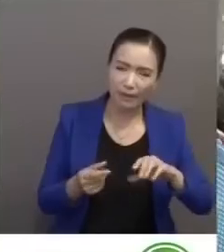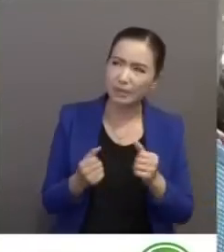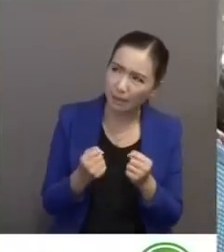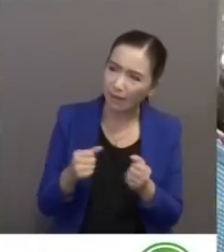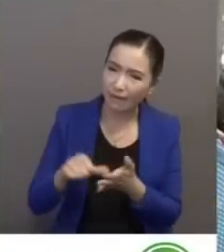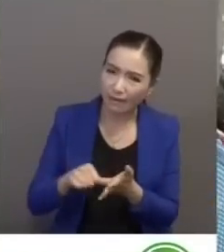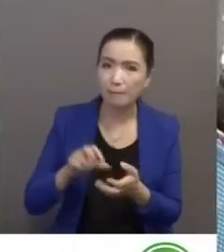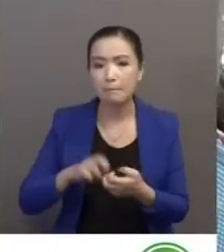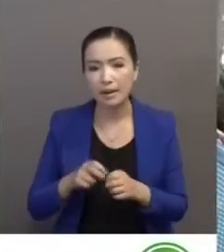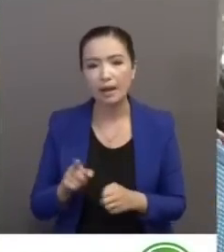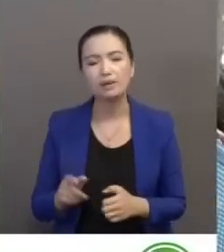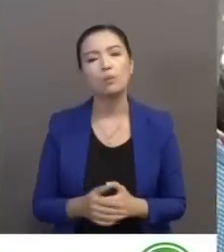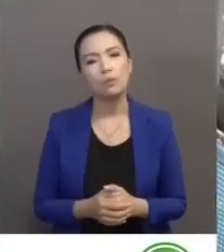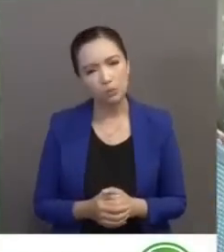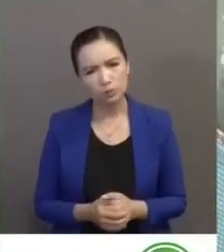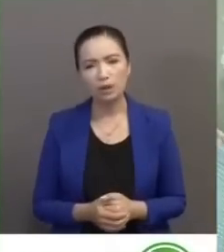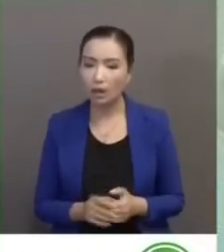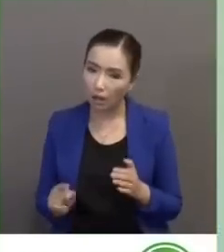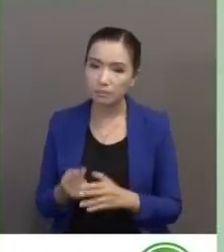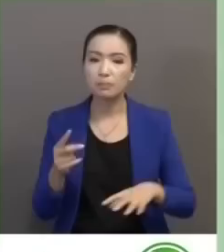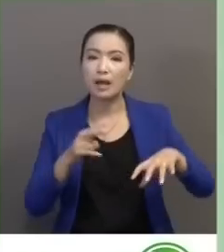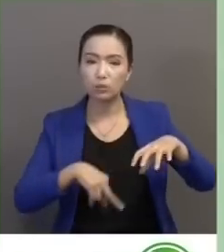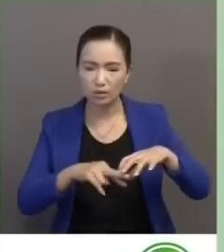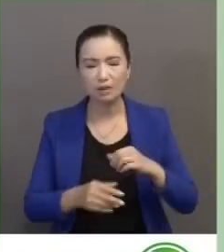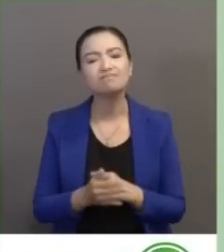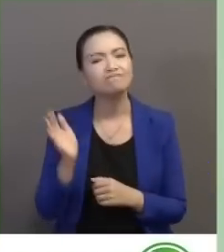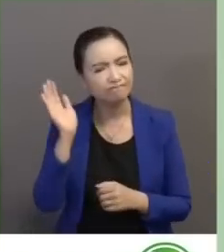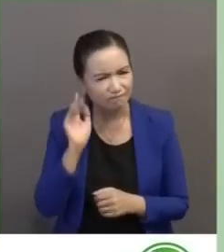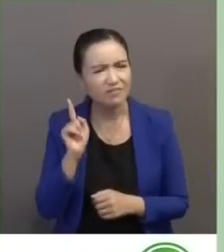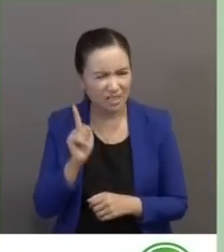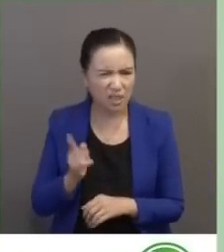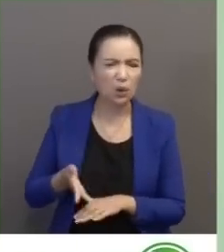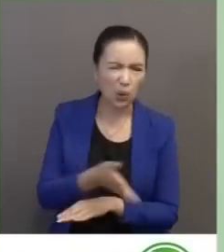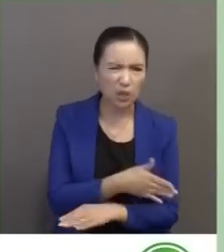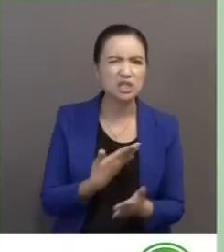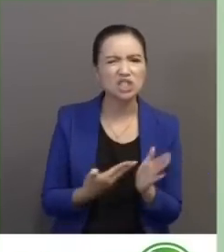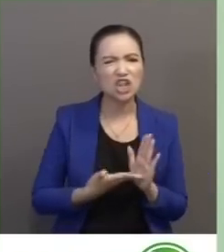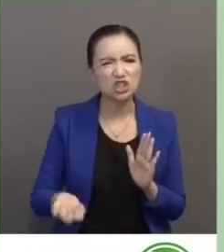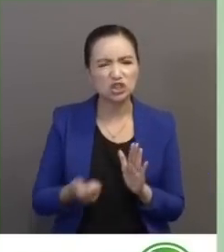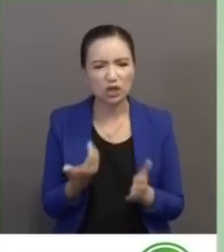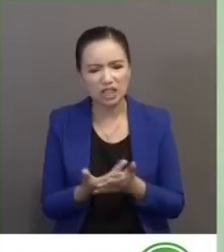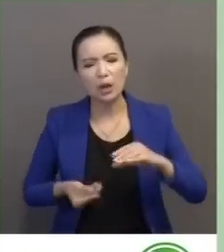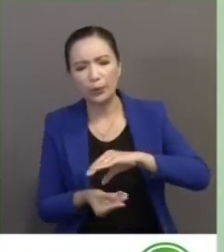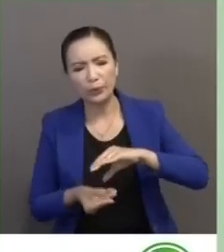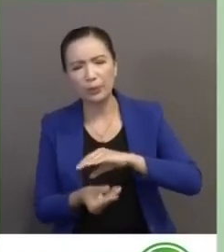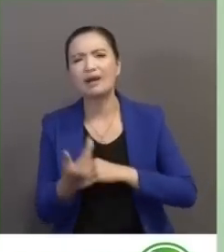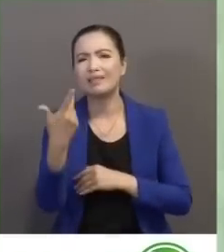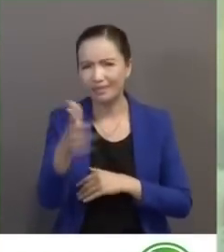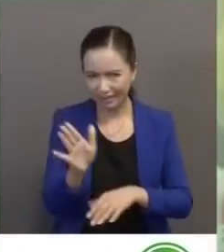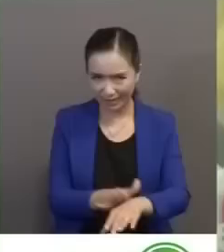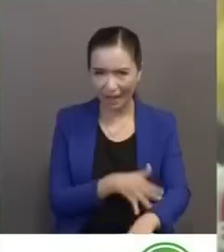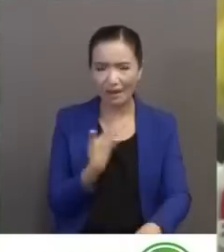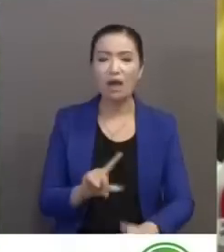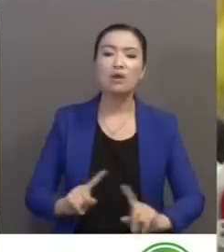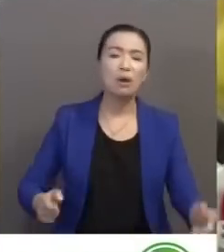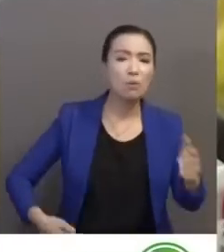นี้เพิ่งกลับจะมีการตรวจสอบซึ่งเชื่อว่ามีการยักยอกเงินให้สินบนกันมานานแต่ดูเหมือนว่าโอก